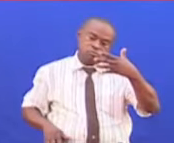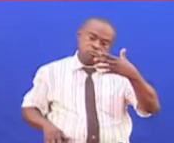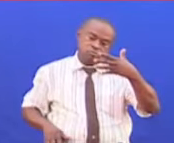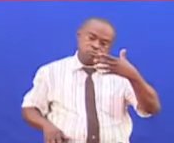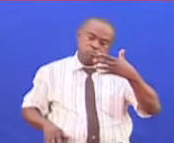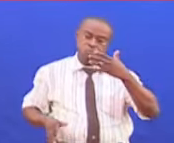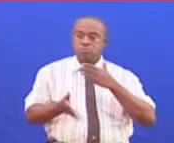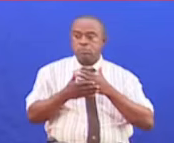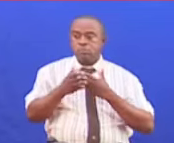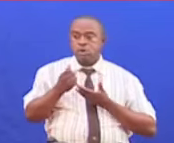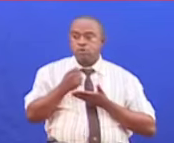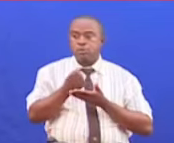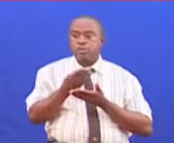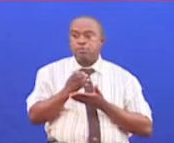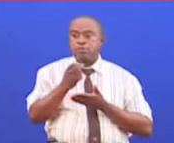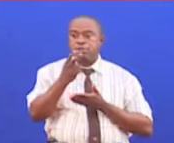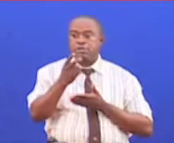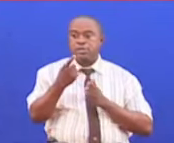eza bilion 26.813447